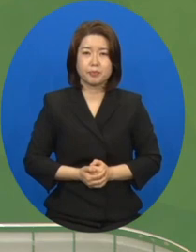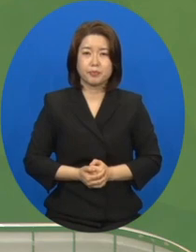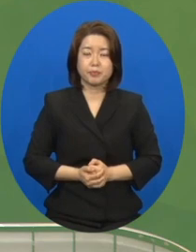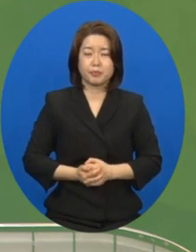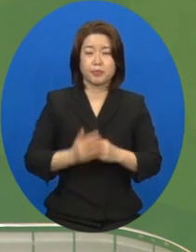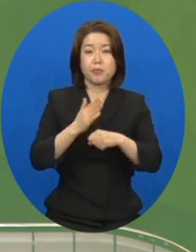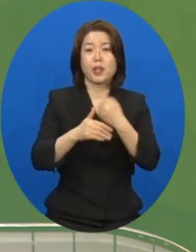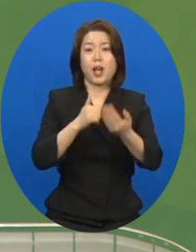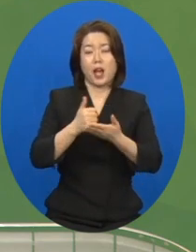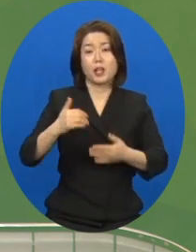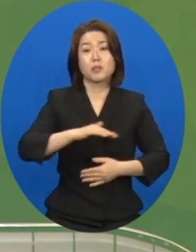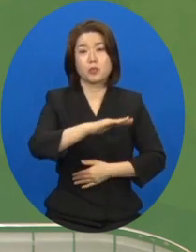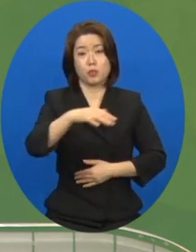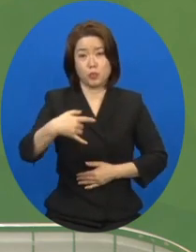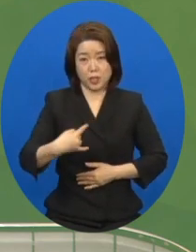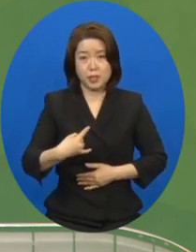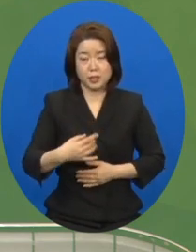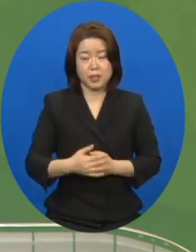하나님께서 우리에게